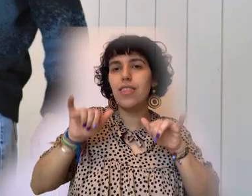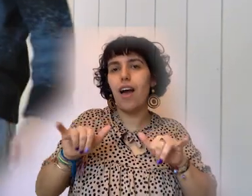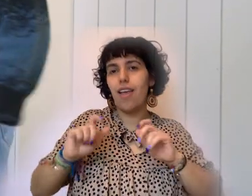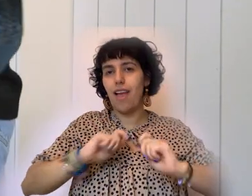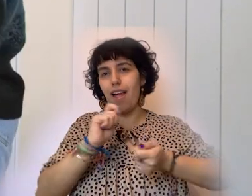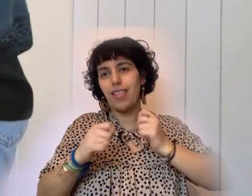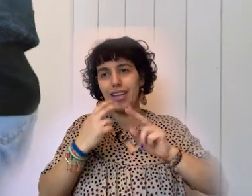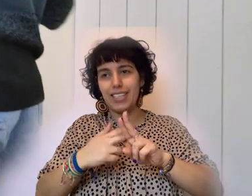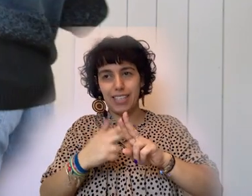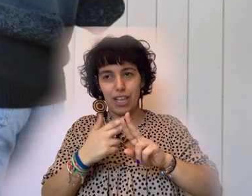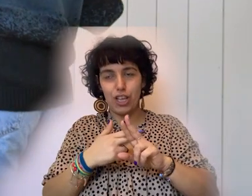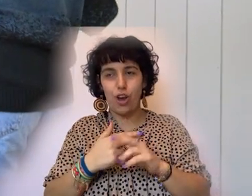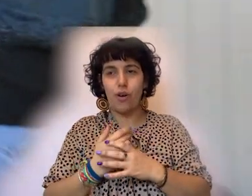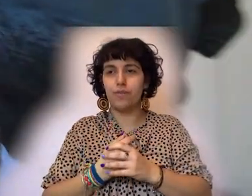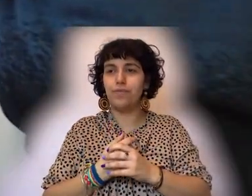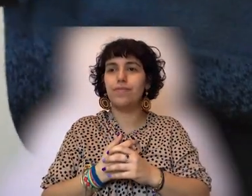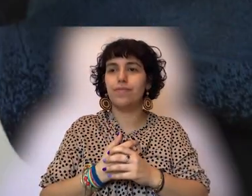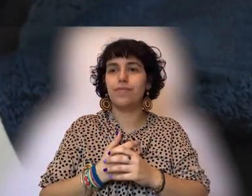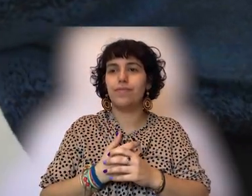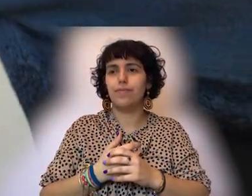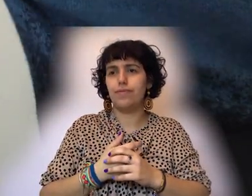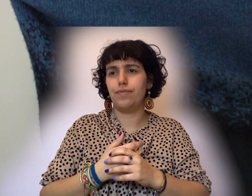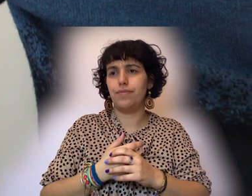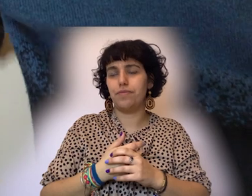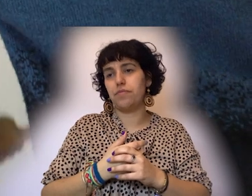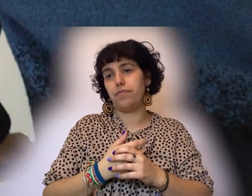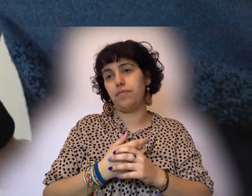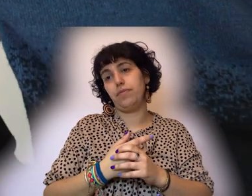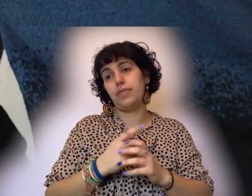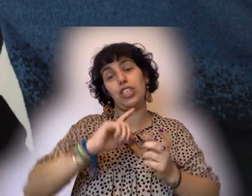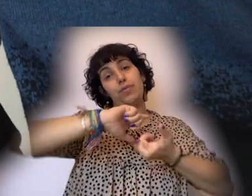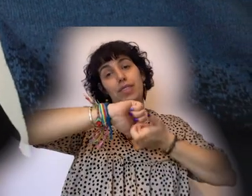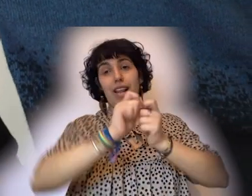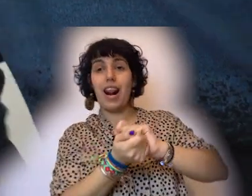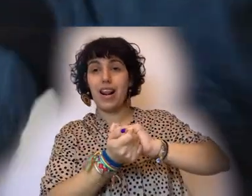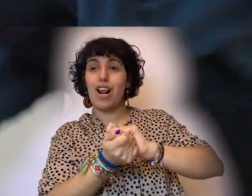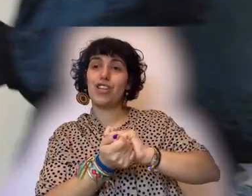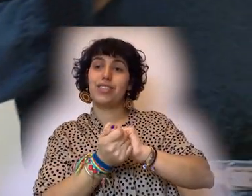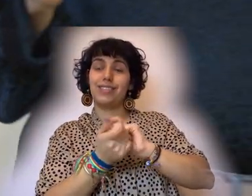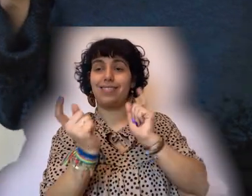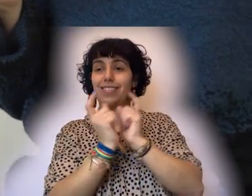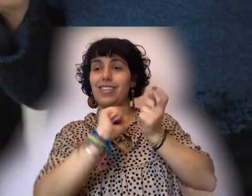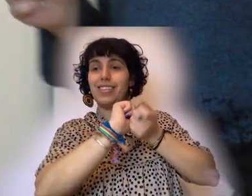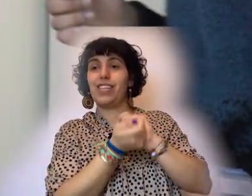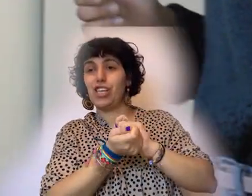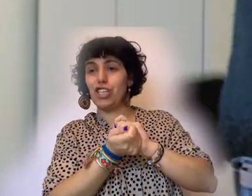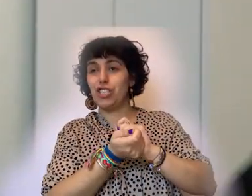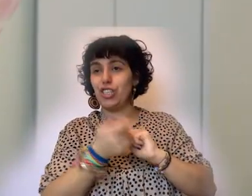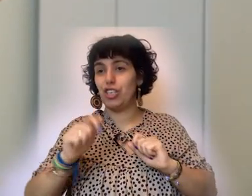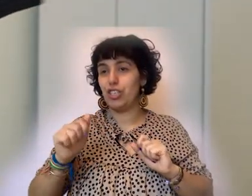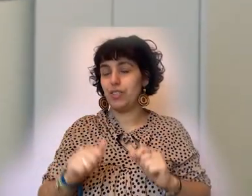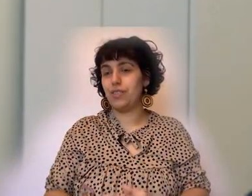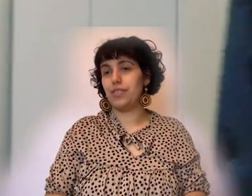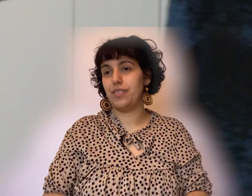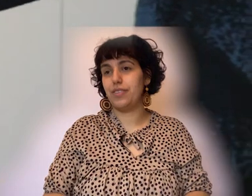bozdun sıktığında diğer eline Evet bütün birine benim öyle konu arasında bu şimdi kendimi döneceksin ki ben evet aynen bu